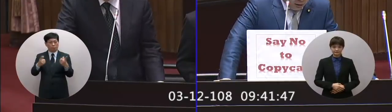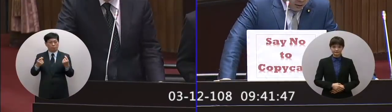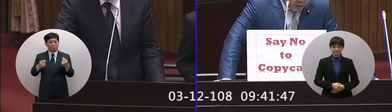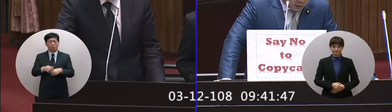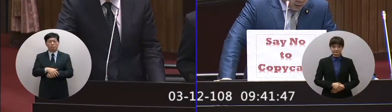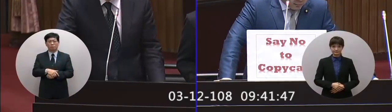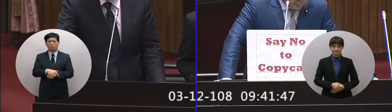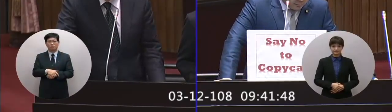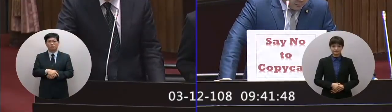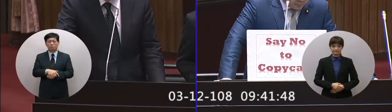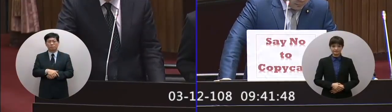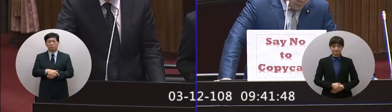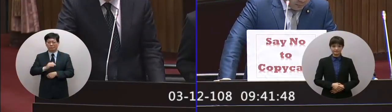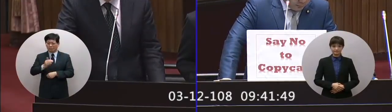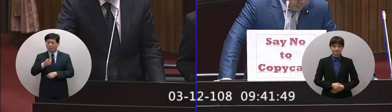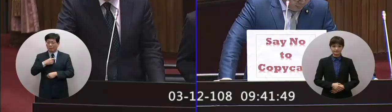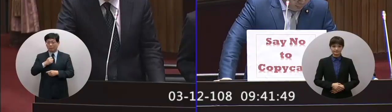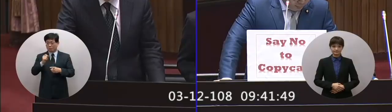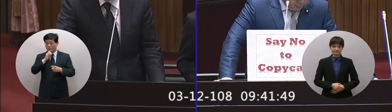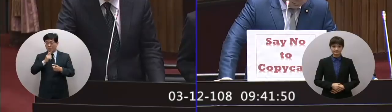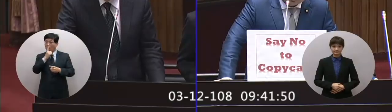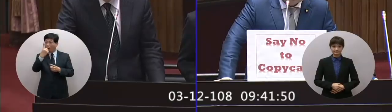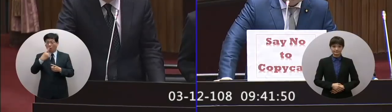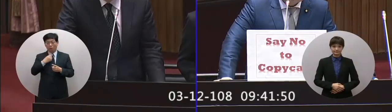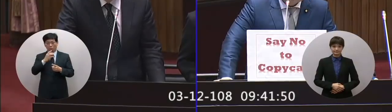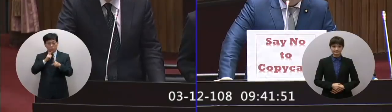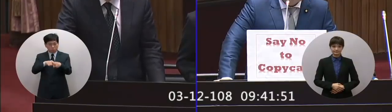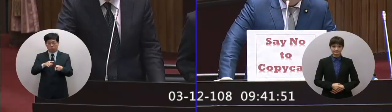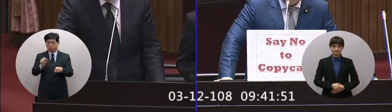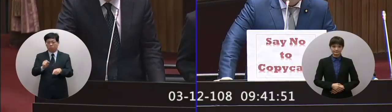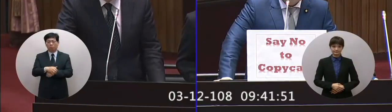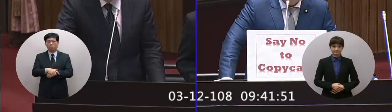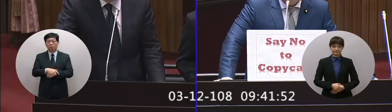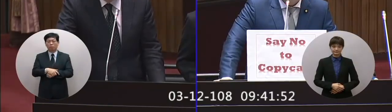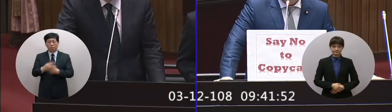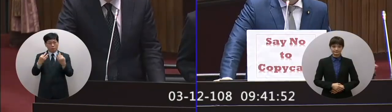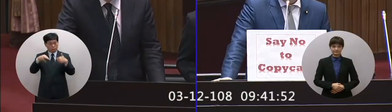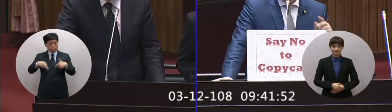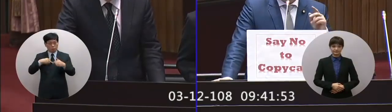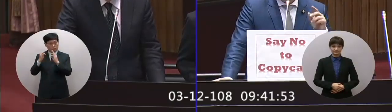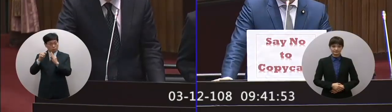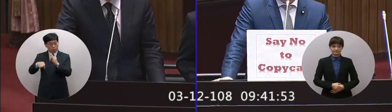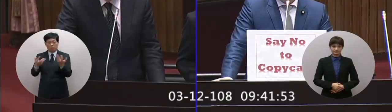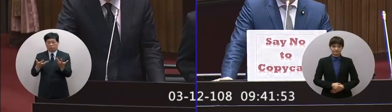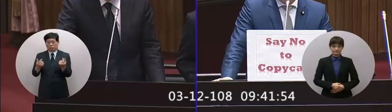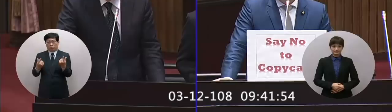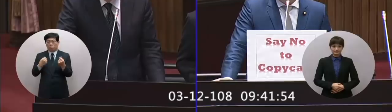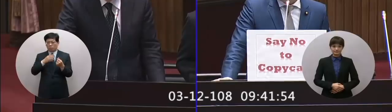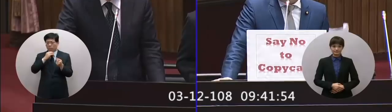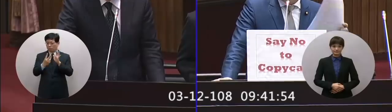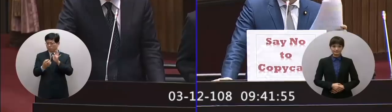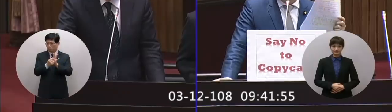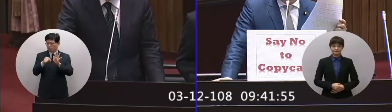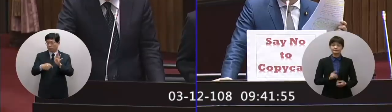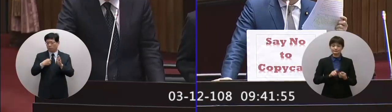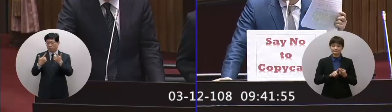方式啦，所以但是呢不能够作为它唯一的一个依凭，那所以在数位金融上面也同样要反映这样的